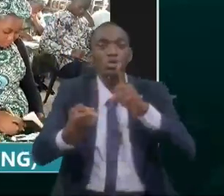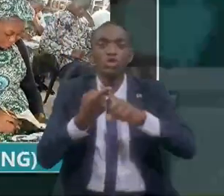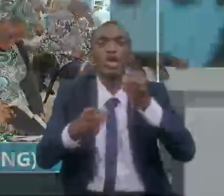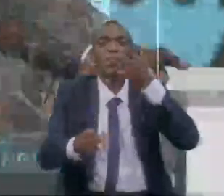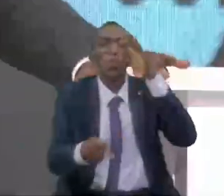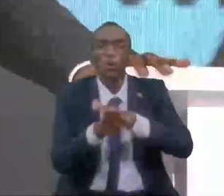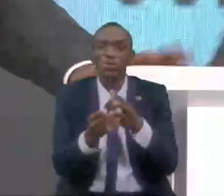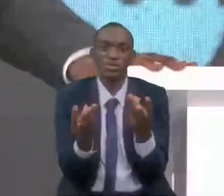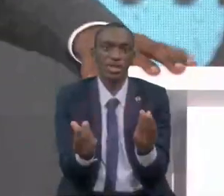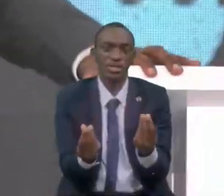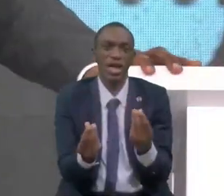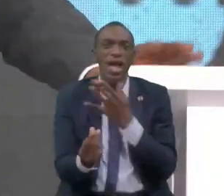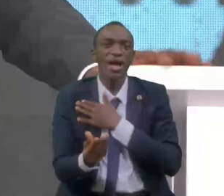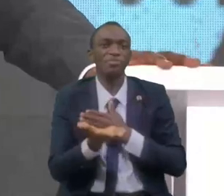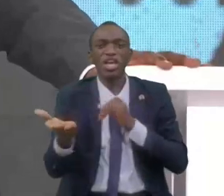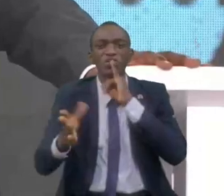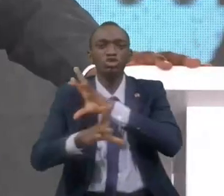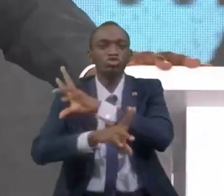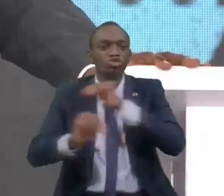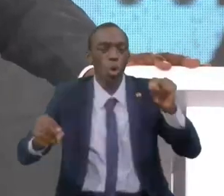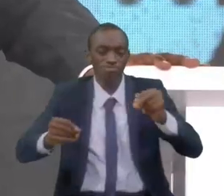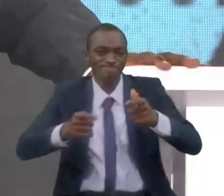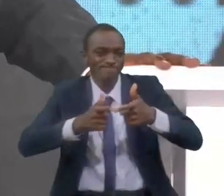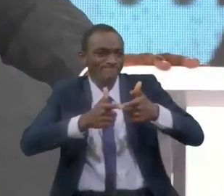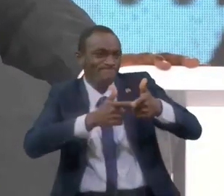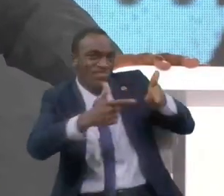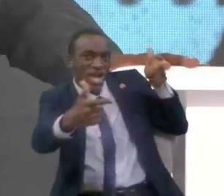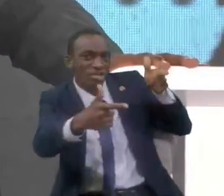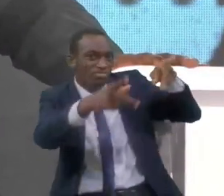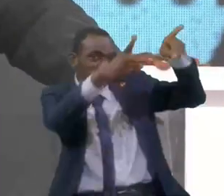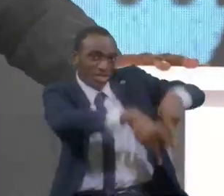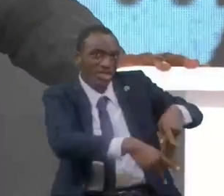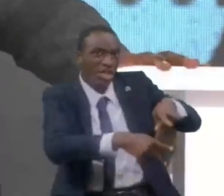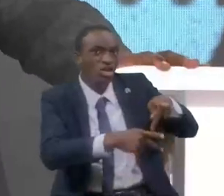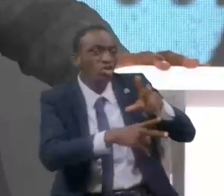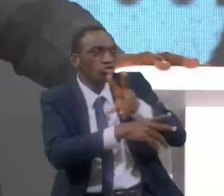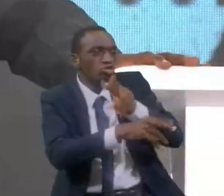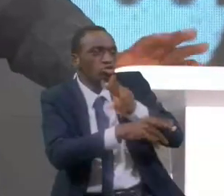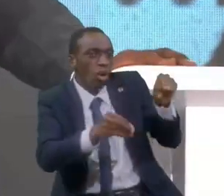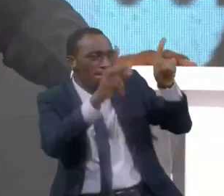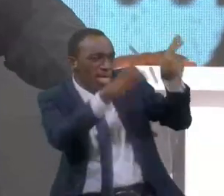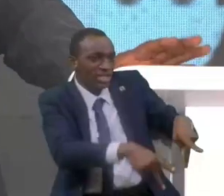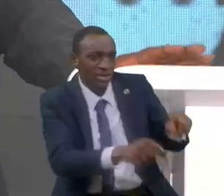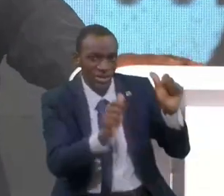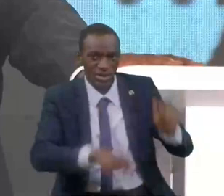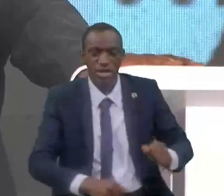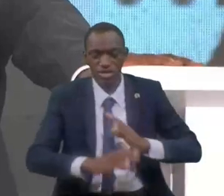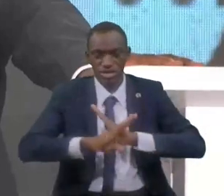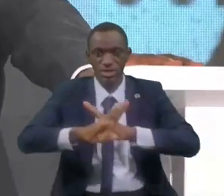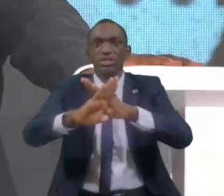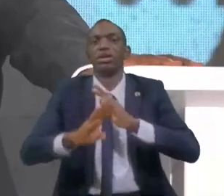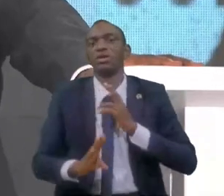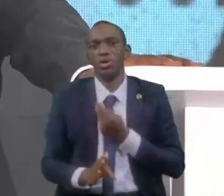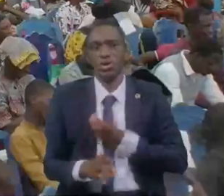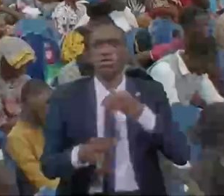terre promise. Et il n'y a pas de géant. Il n'y a pas de personnalité qui peut tenir devant